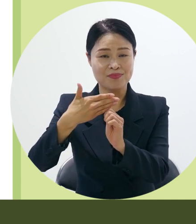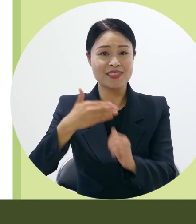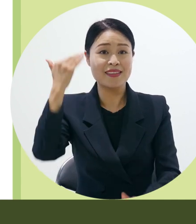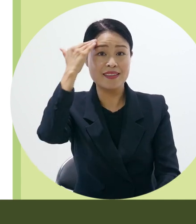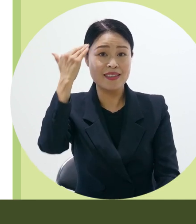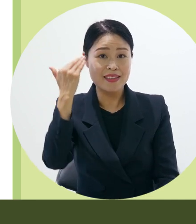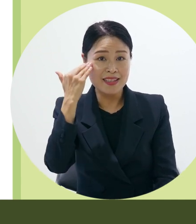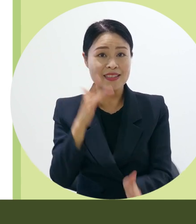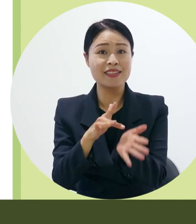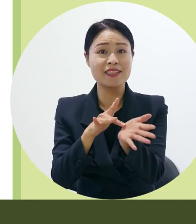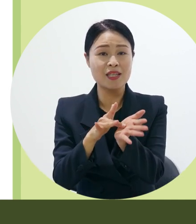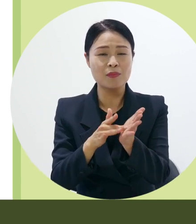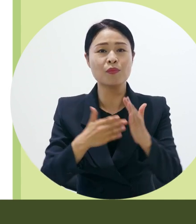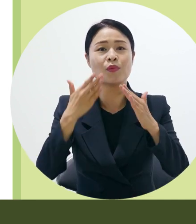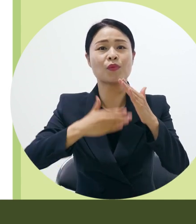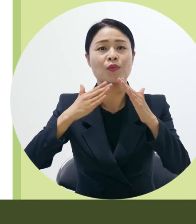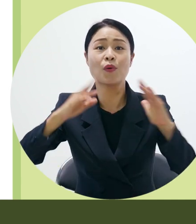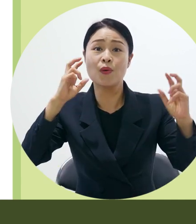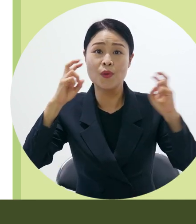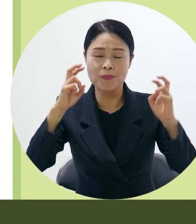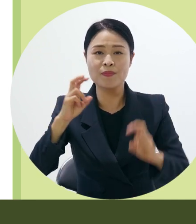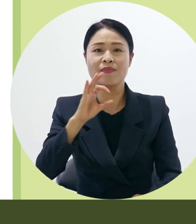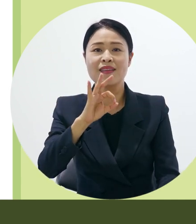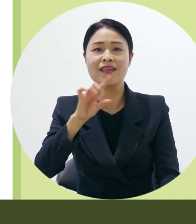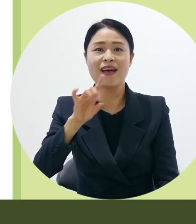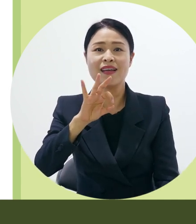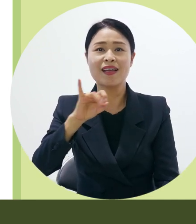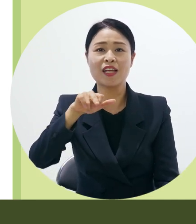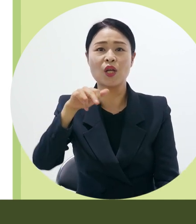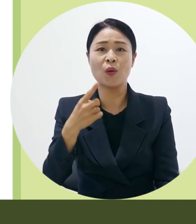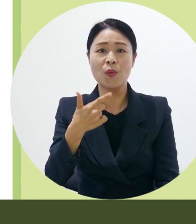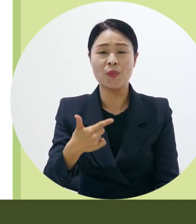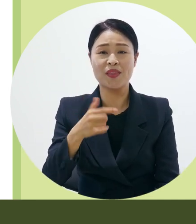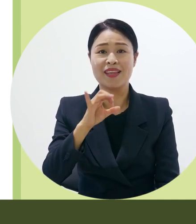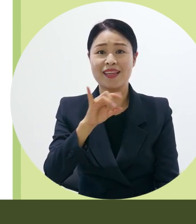코스메틱의 세니타이저 겔 에탄올 등 4개 제품.